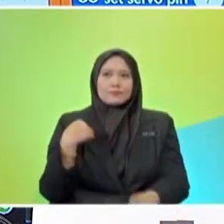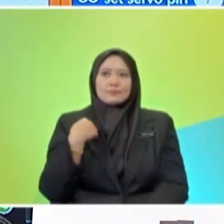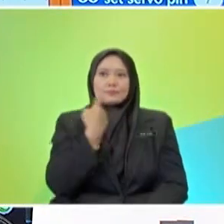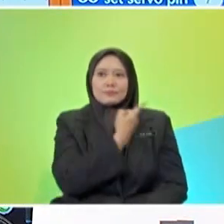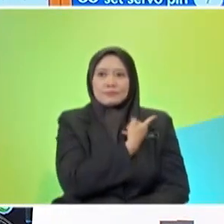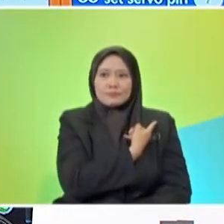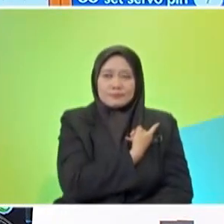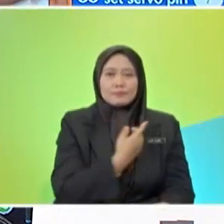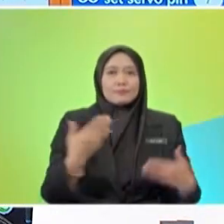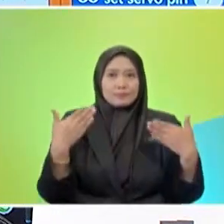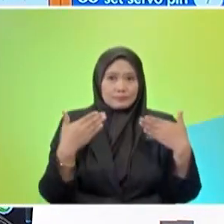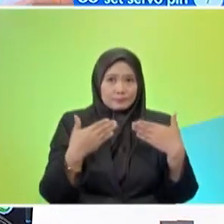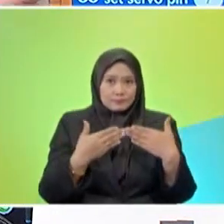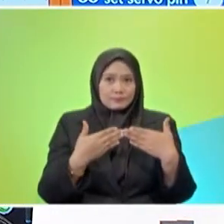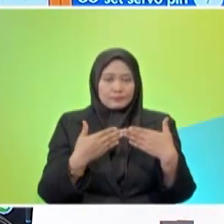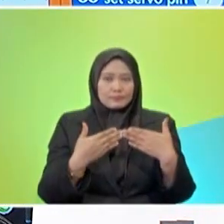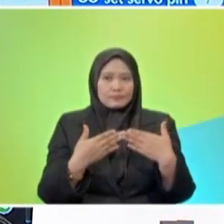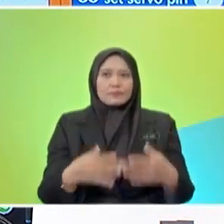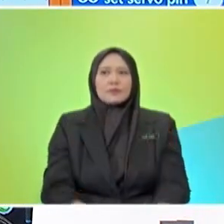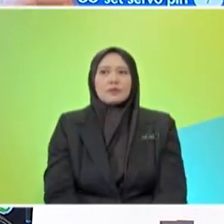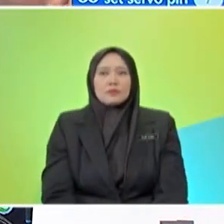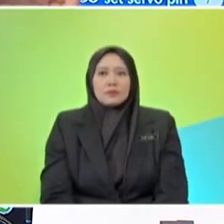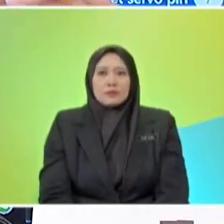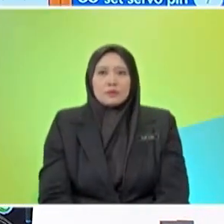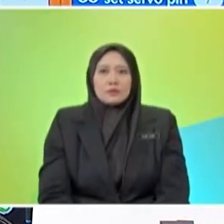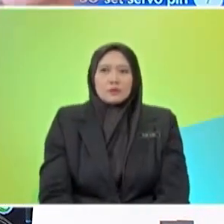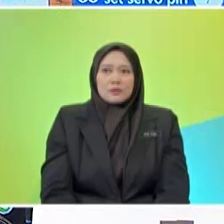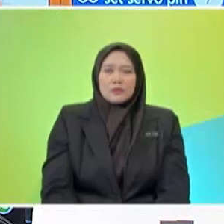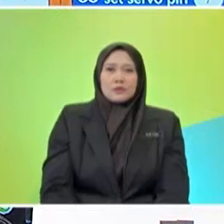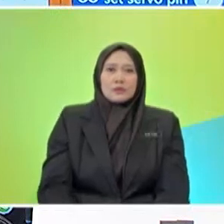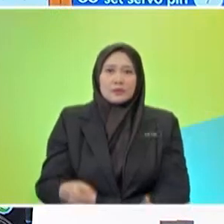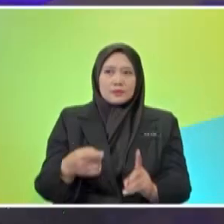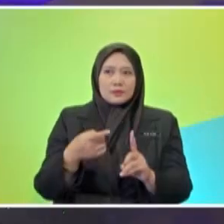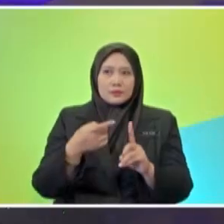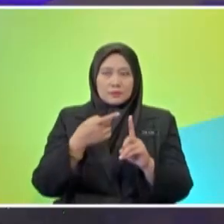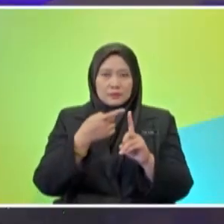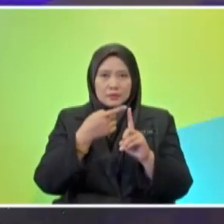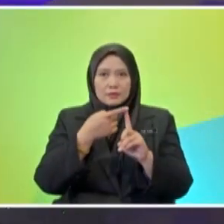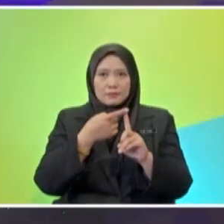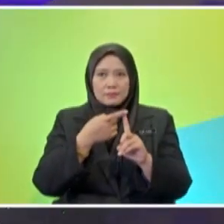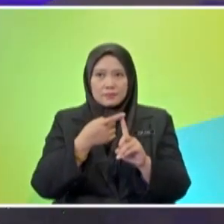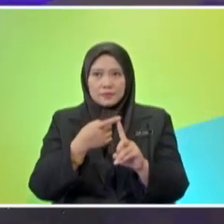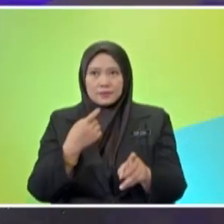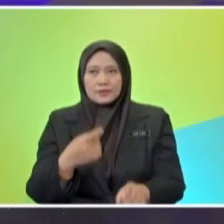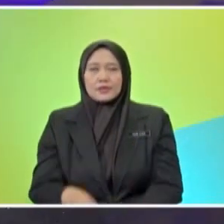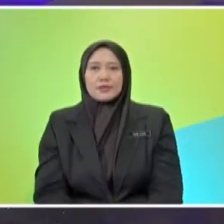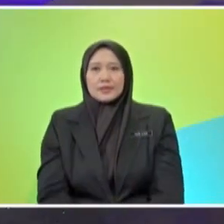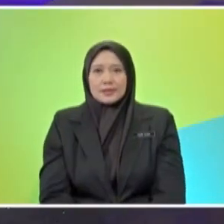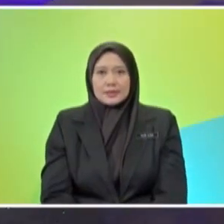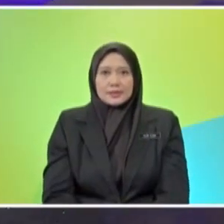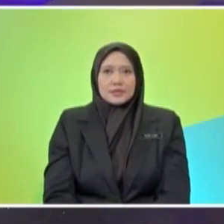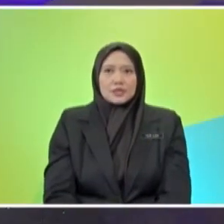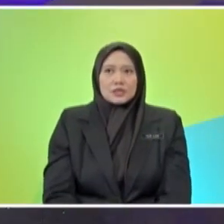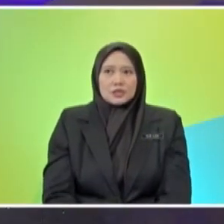kena klik fitur upload. Okey, untuk kita mau naik lah. Okey, bagus. Nampaknya Irfan dah ingatlah dia punya langkah-langkah.